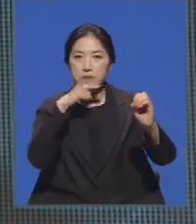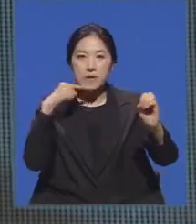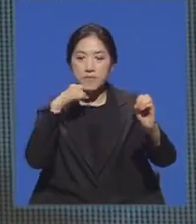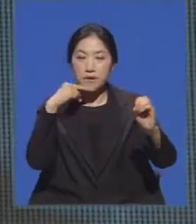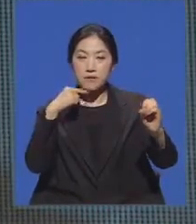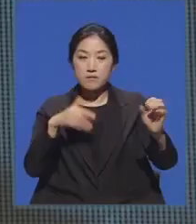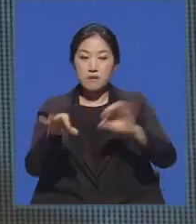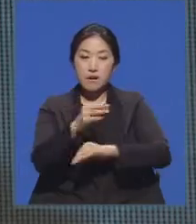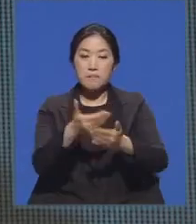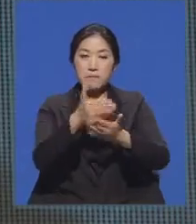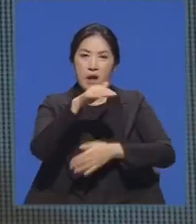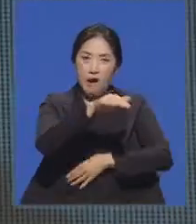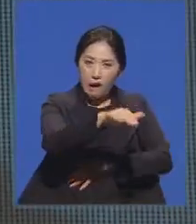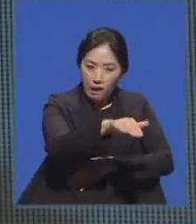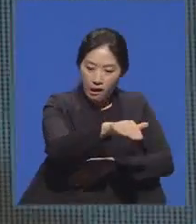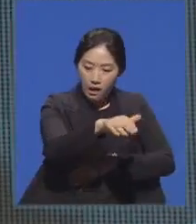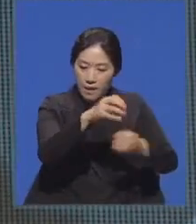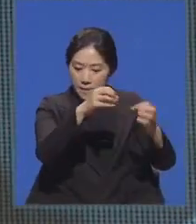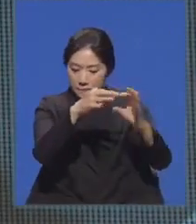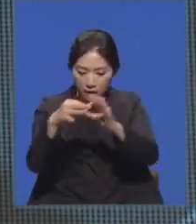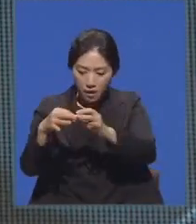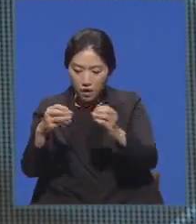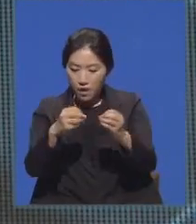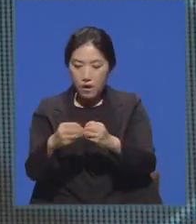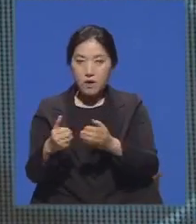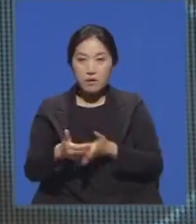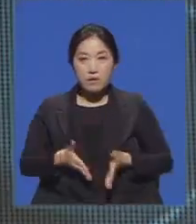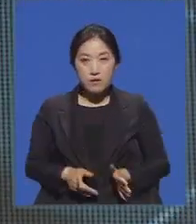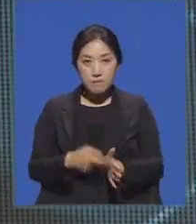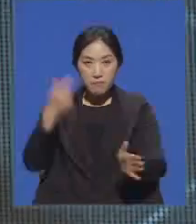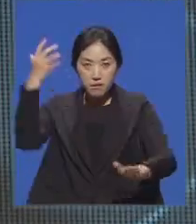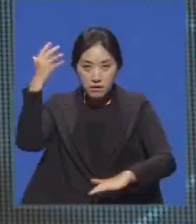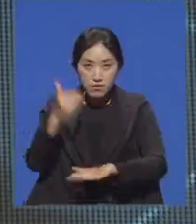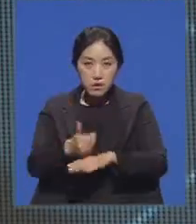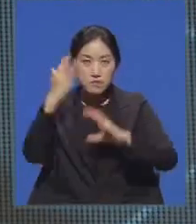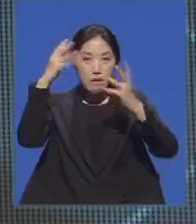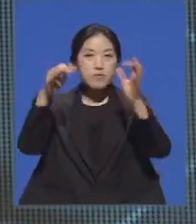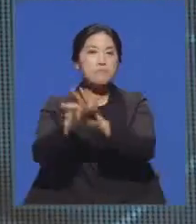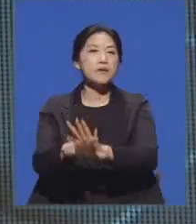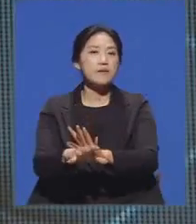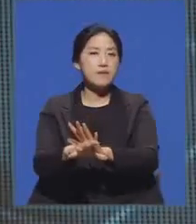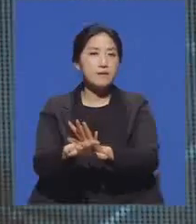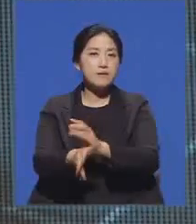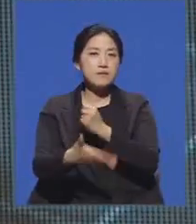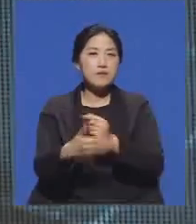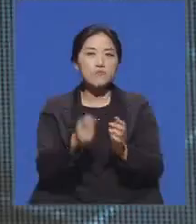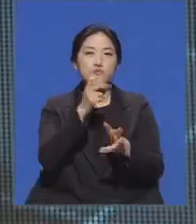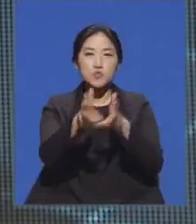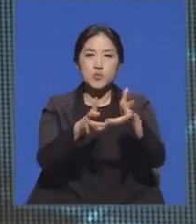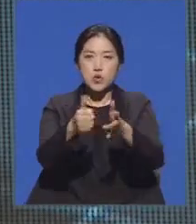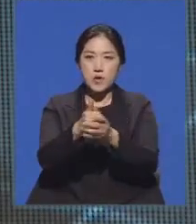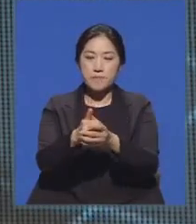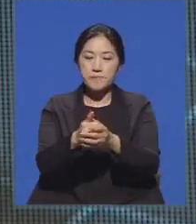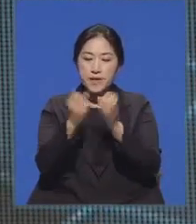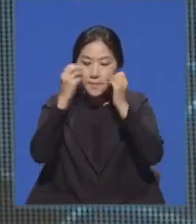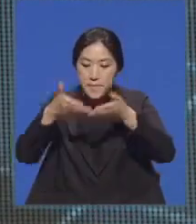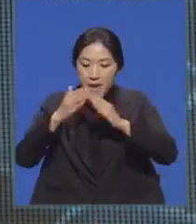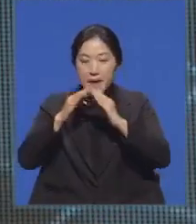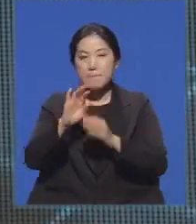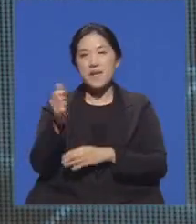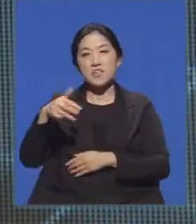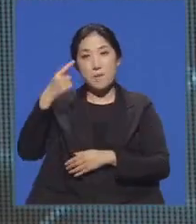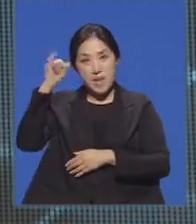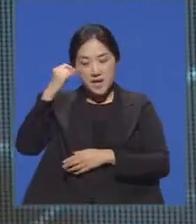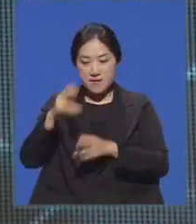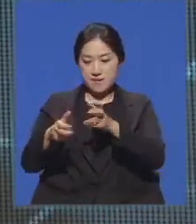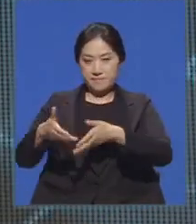저출산하고 결합이 되면 대한민국이란 나라가 소멸이 됩니다. 그래서 저는 중소기업, 창업, 벤처 쪽에